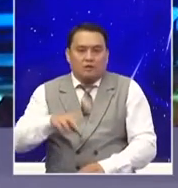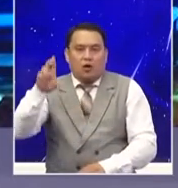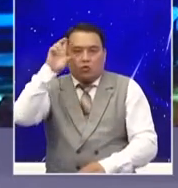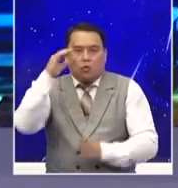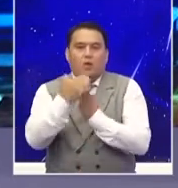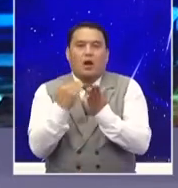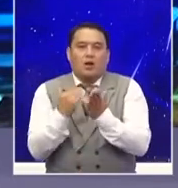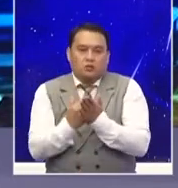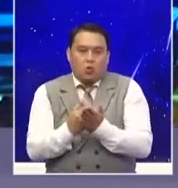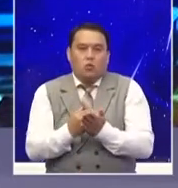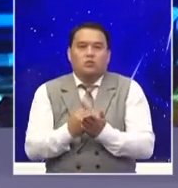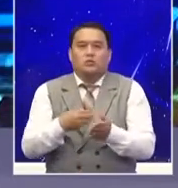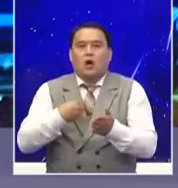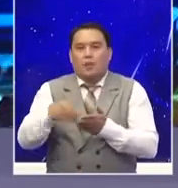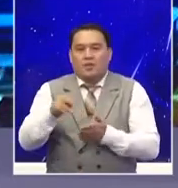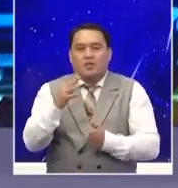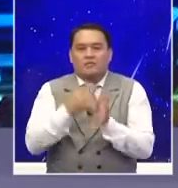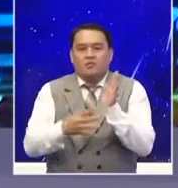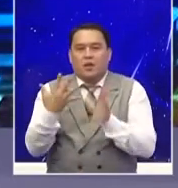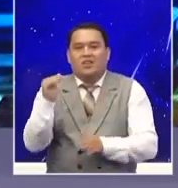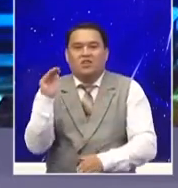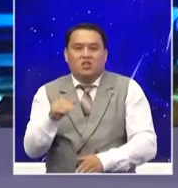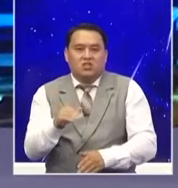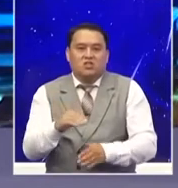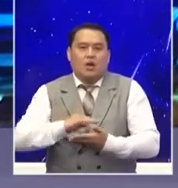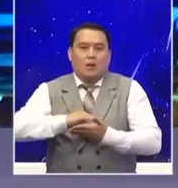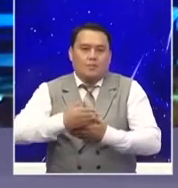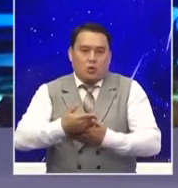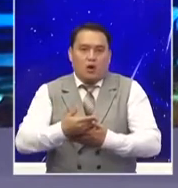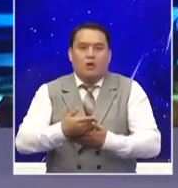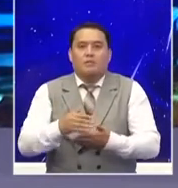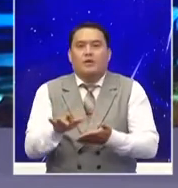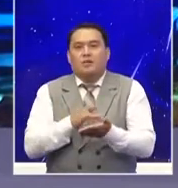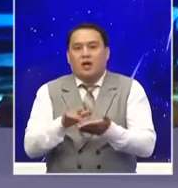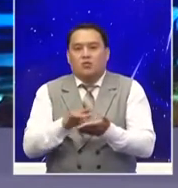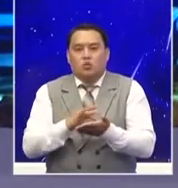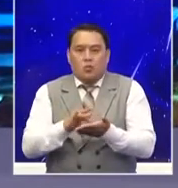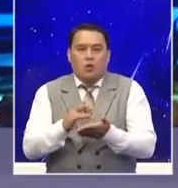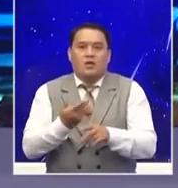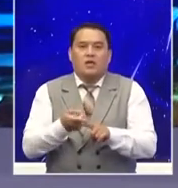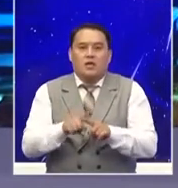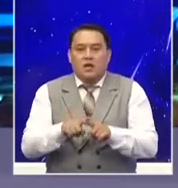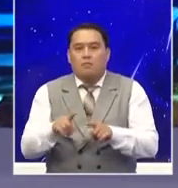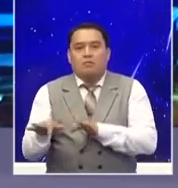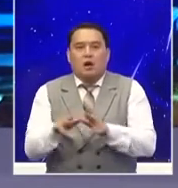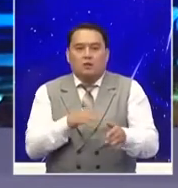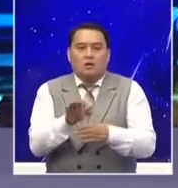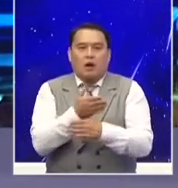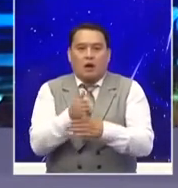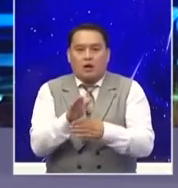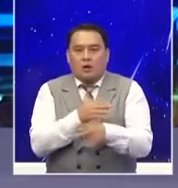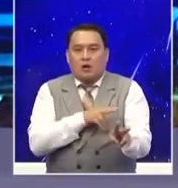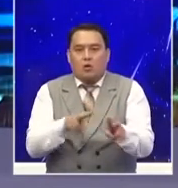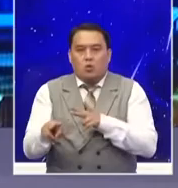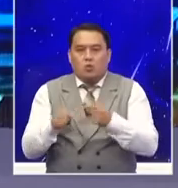Благодаря государственно-частному партнерству закупят 95 тысяч единиц компьютеров, планшетов и ноутбуков. Процесс их распределения на